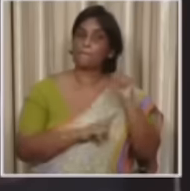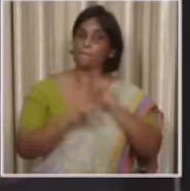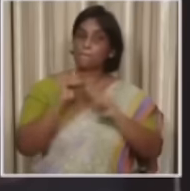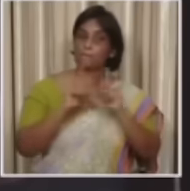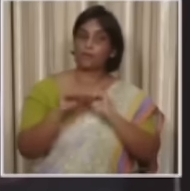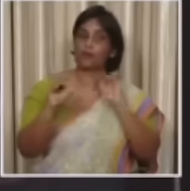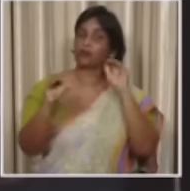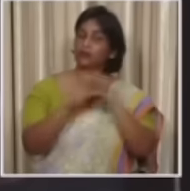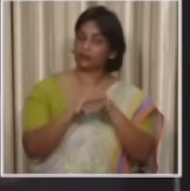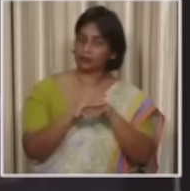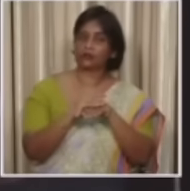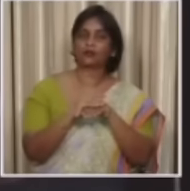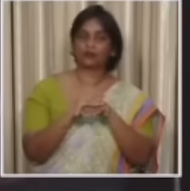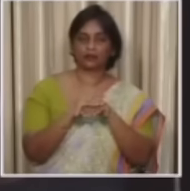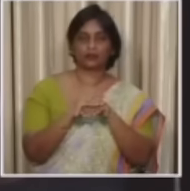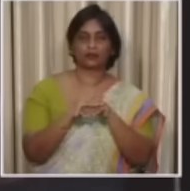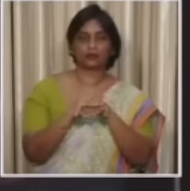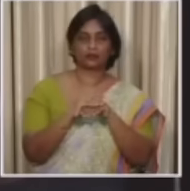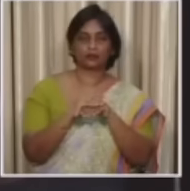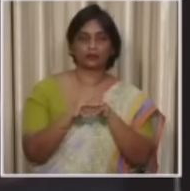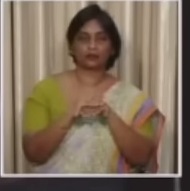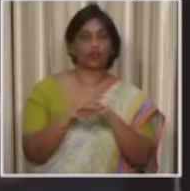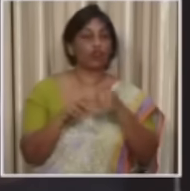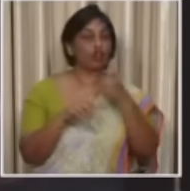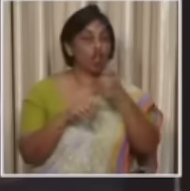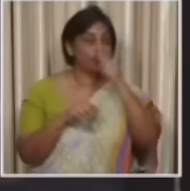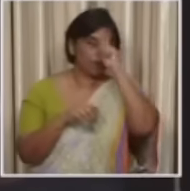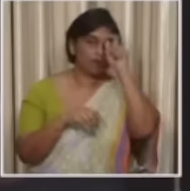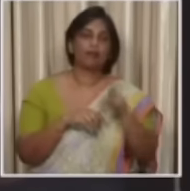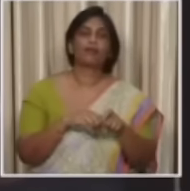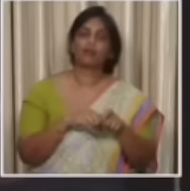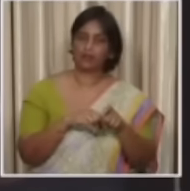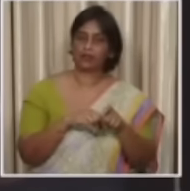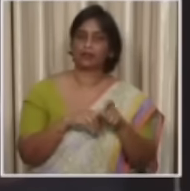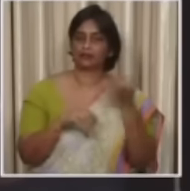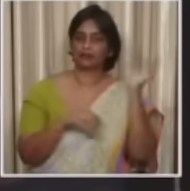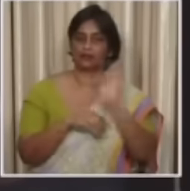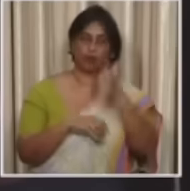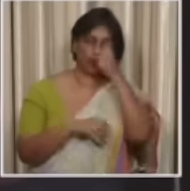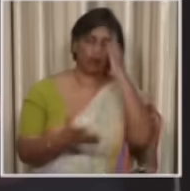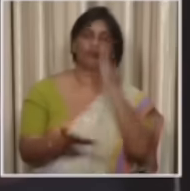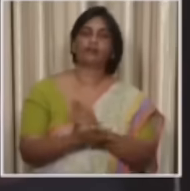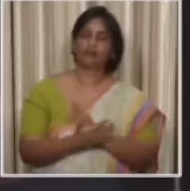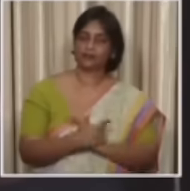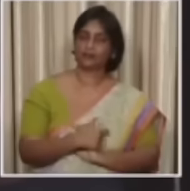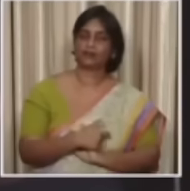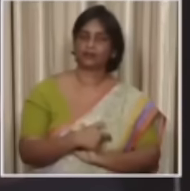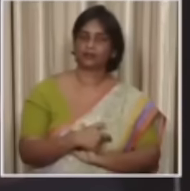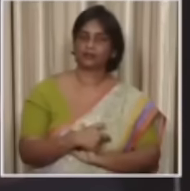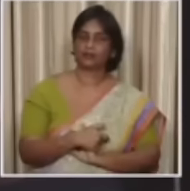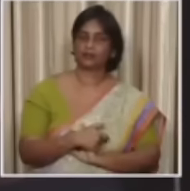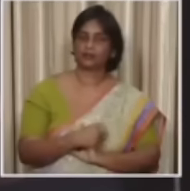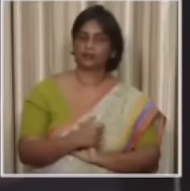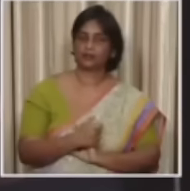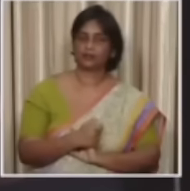පාර්ලිමේන්තුර නෑකම් කියන හොඳ මහත්තයෙක්ව අපි දානවා මේ හොරගම් නවත්තන්න. අපි මේ කාලේ